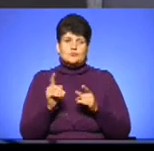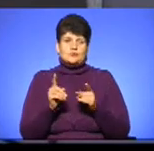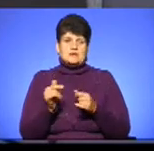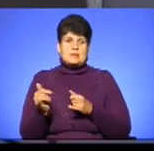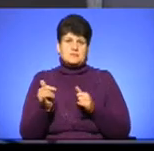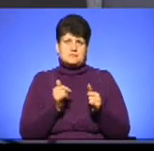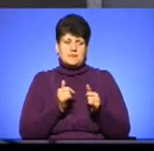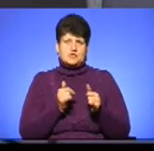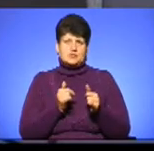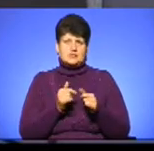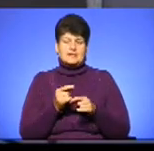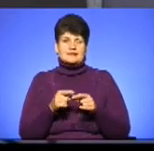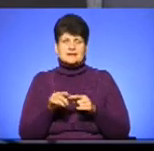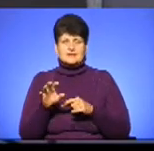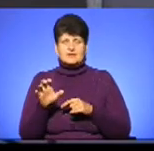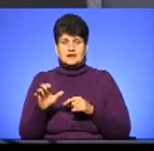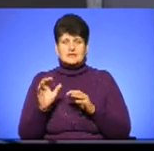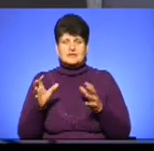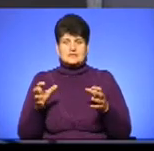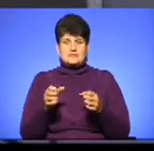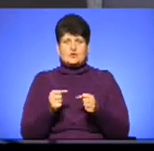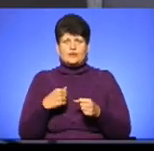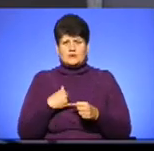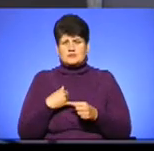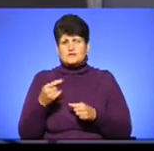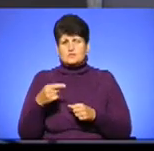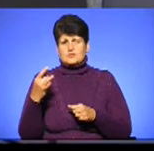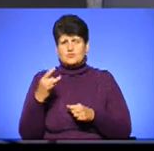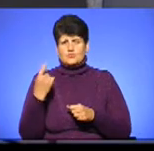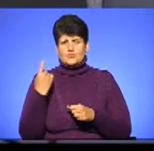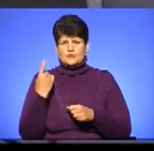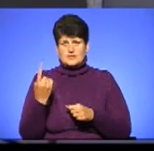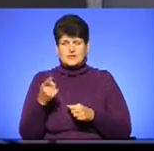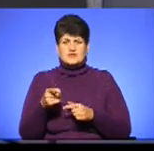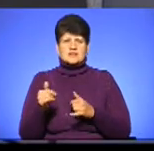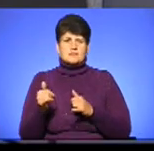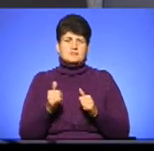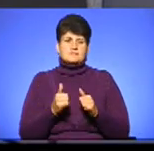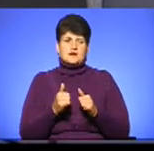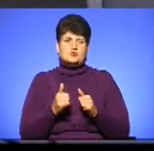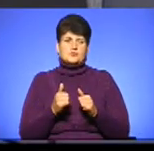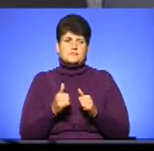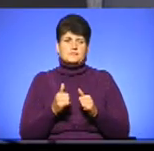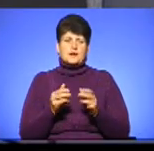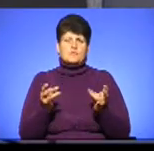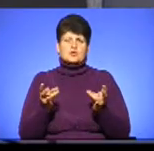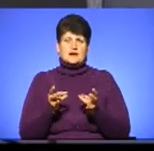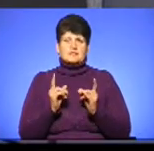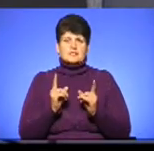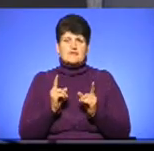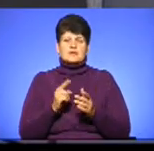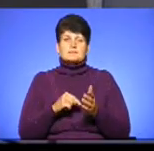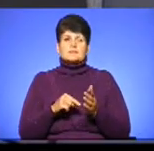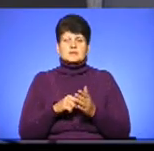забезпечити їх тих тварин, де якось ізолювати. В нас є один тернопільський районний притулок, але це він забезпечує потреб навіть для міста, не